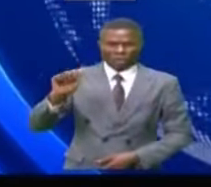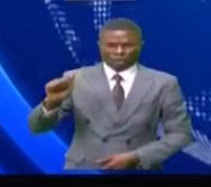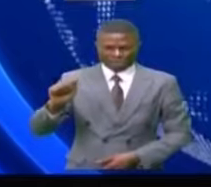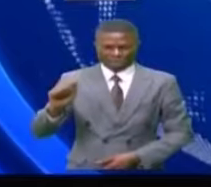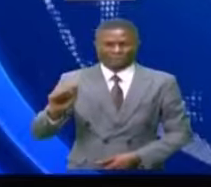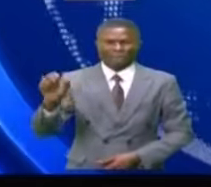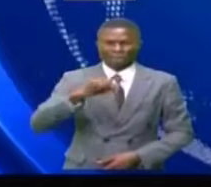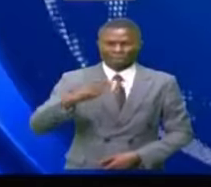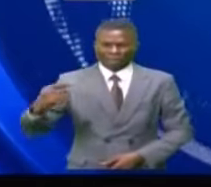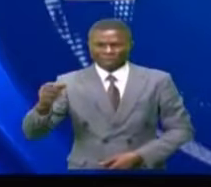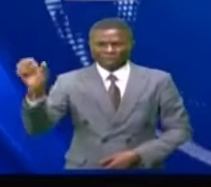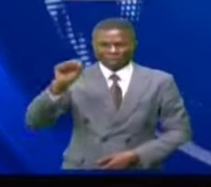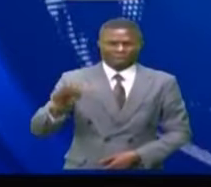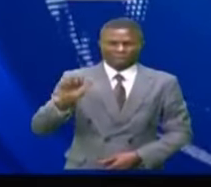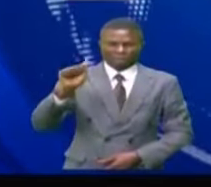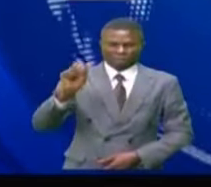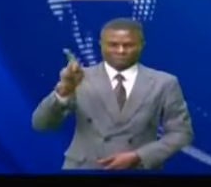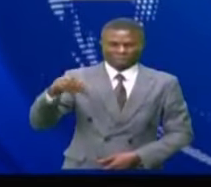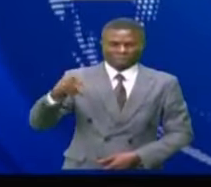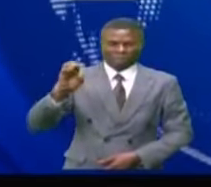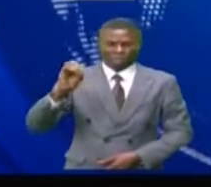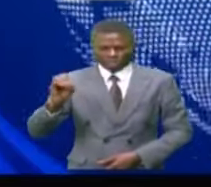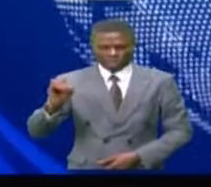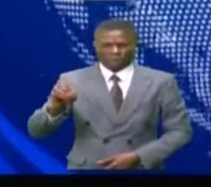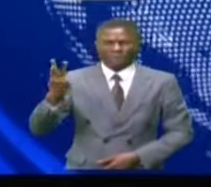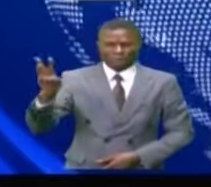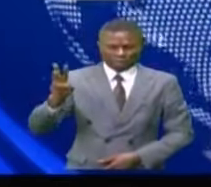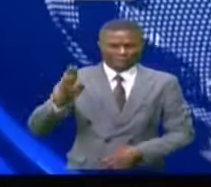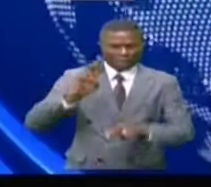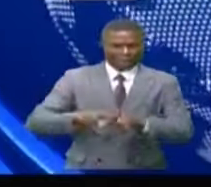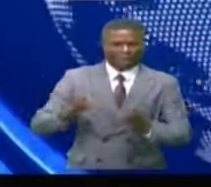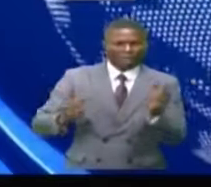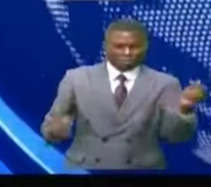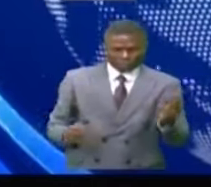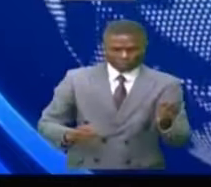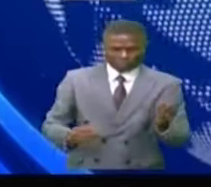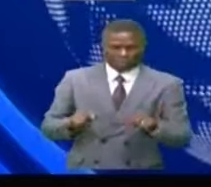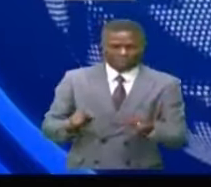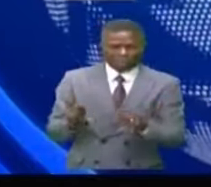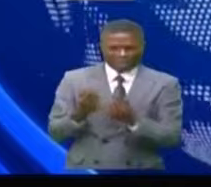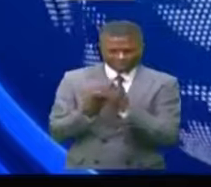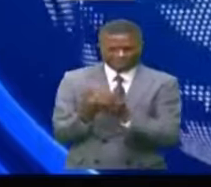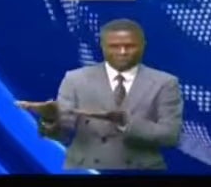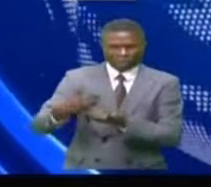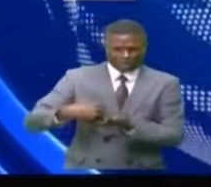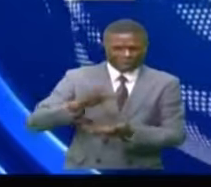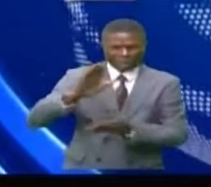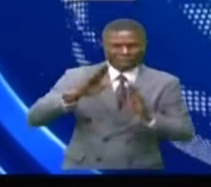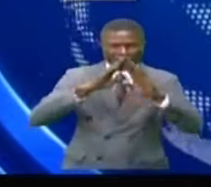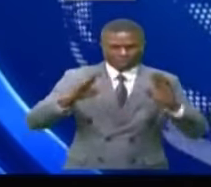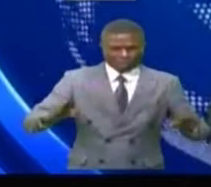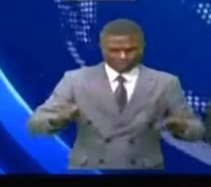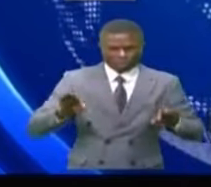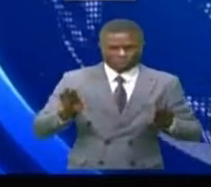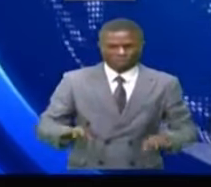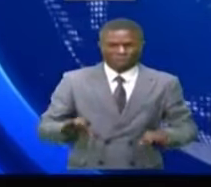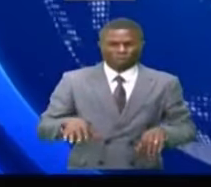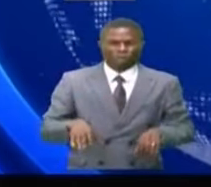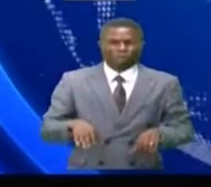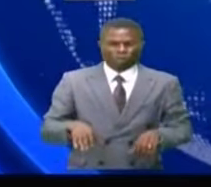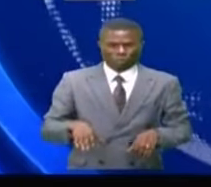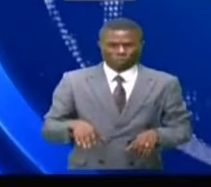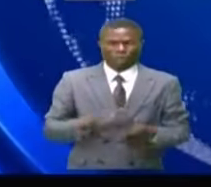élu domicile. Les réfugiés de Kamuna Sapu qui vivaient en Angola ont enfin, oui enfin, regagné la terre de leurs